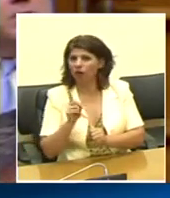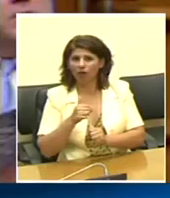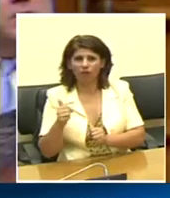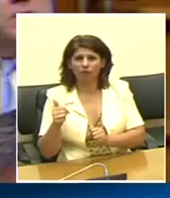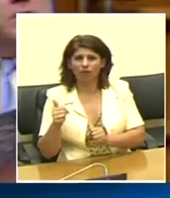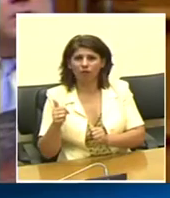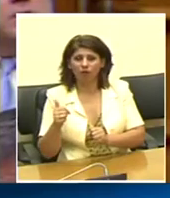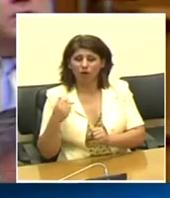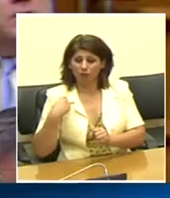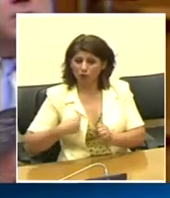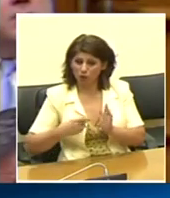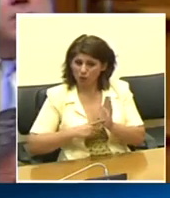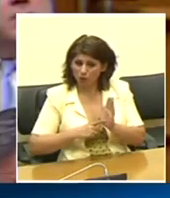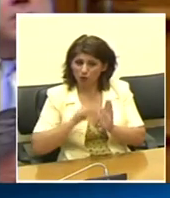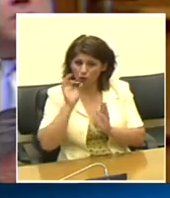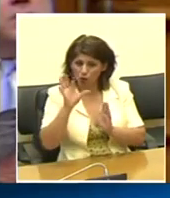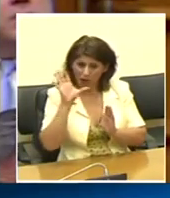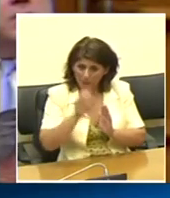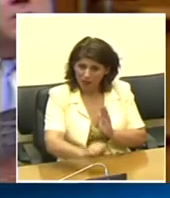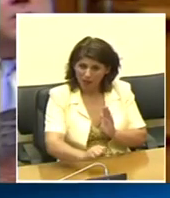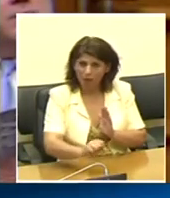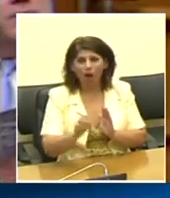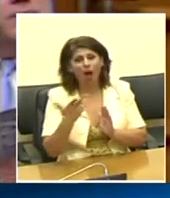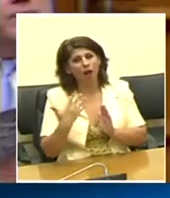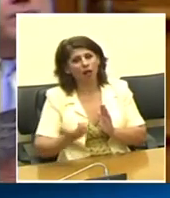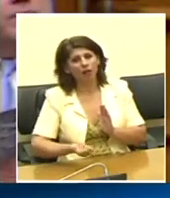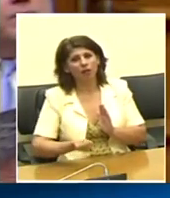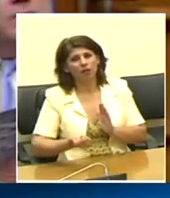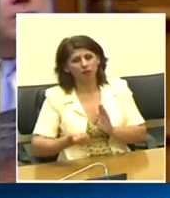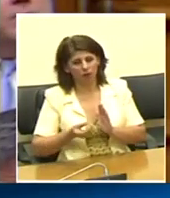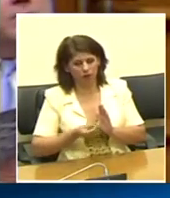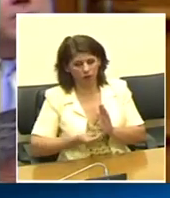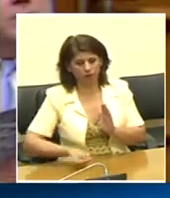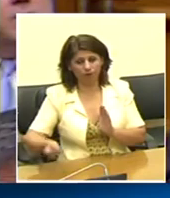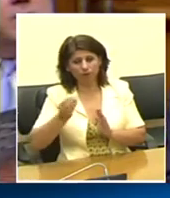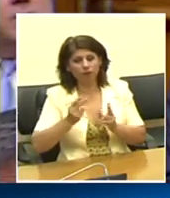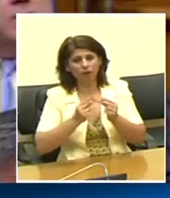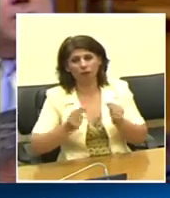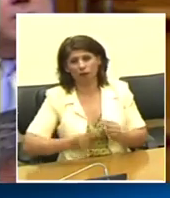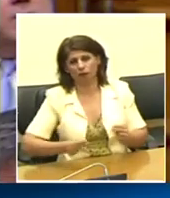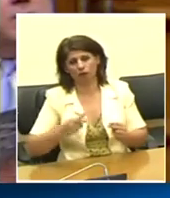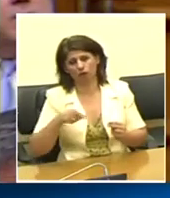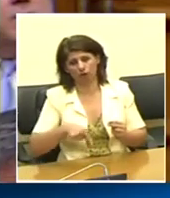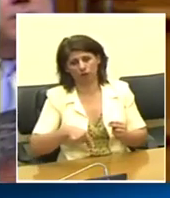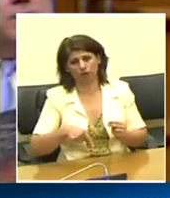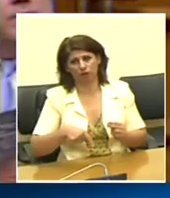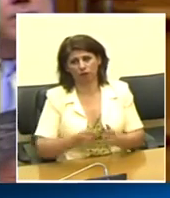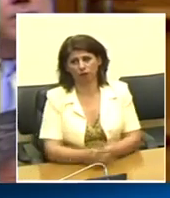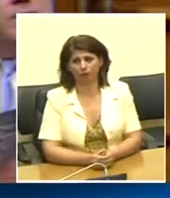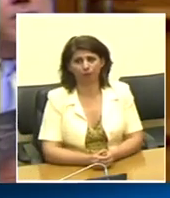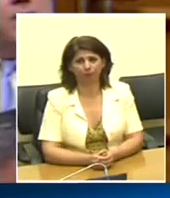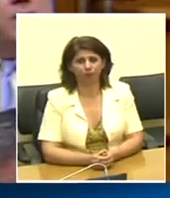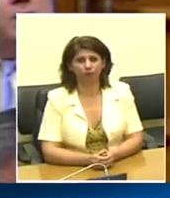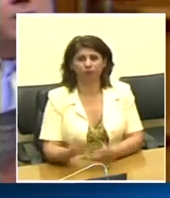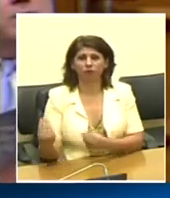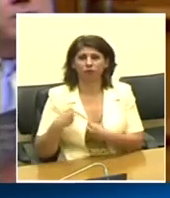τους δημοσιονομικούς στόχους του προγράμματος, αλλά να έχουμε και υπεραπόδοση έναντι αυτών των στόχων. Παραλάβαμε μια